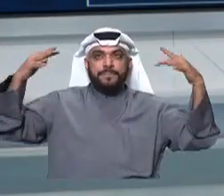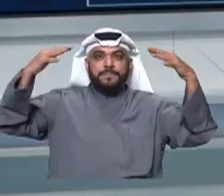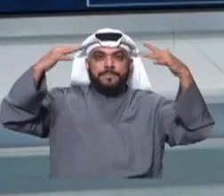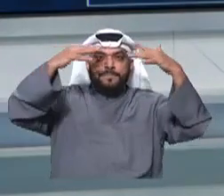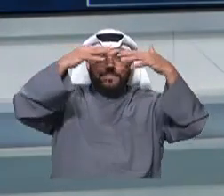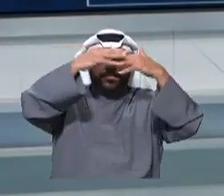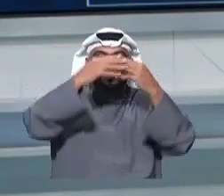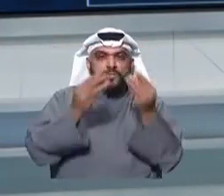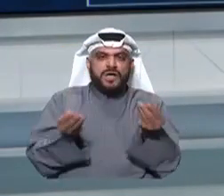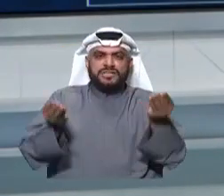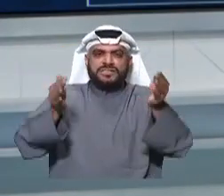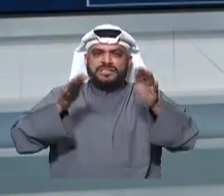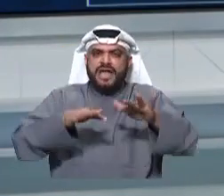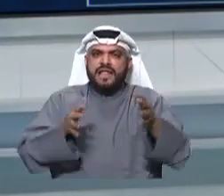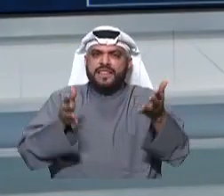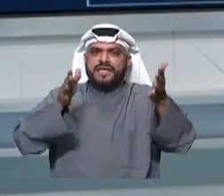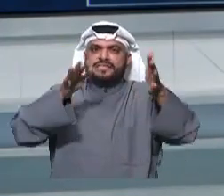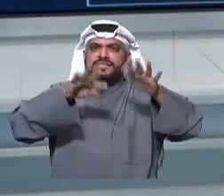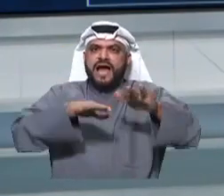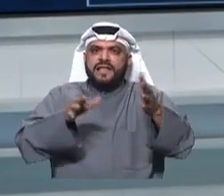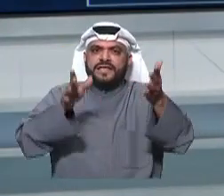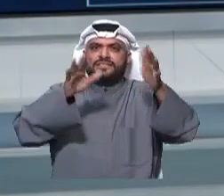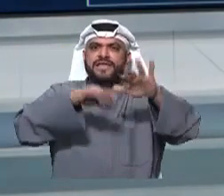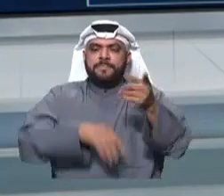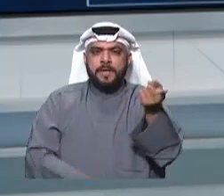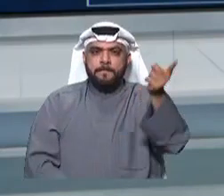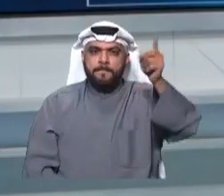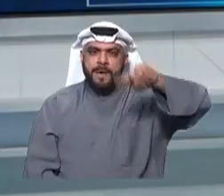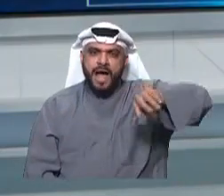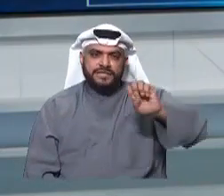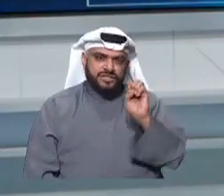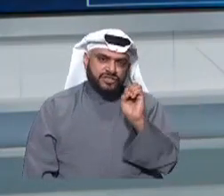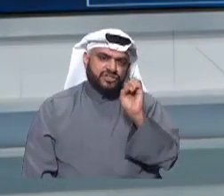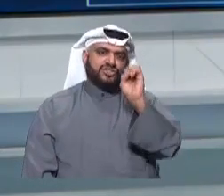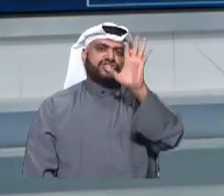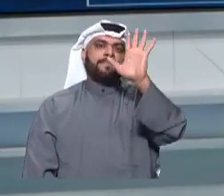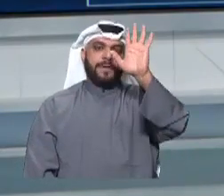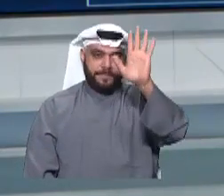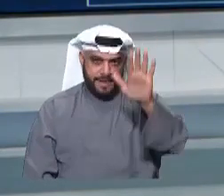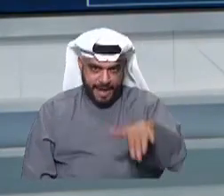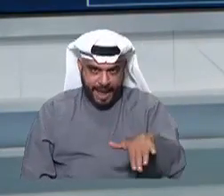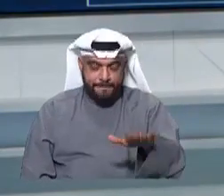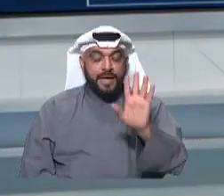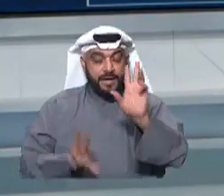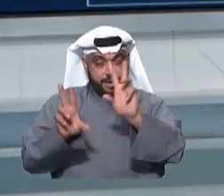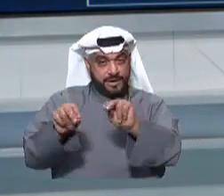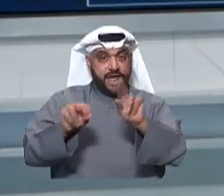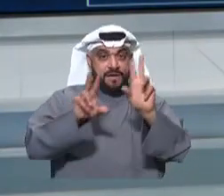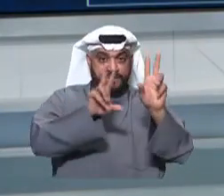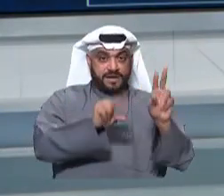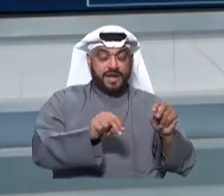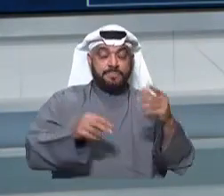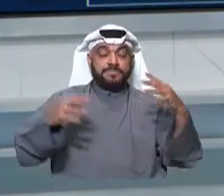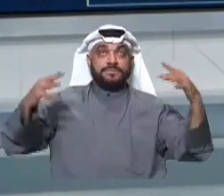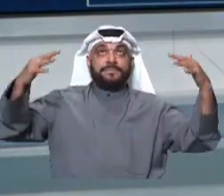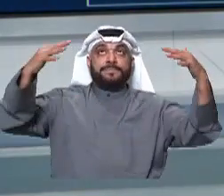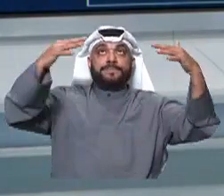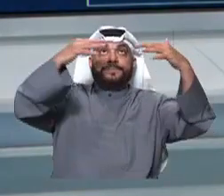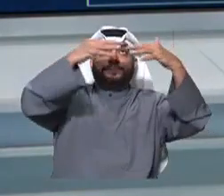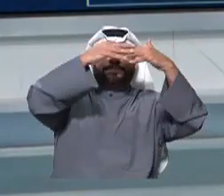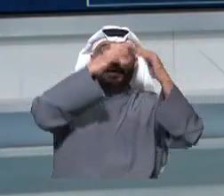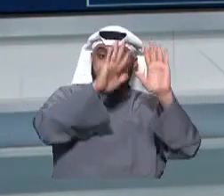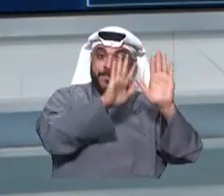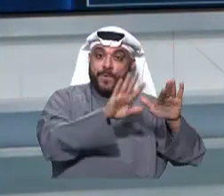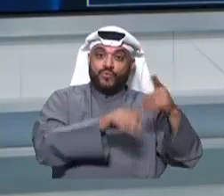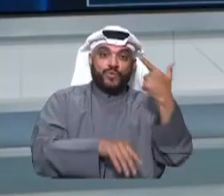تبدي تتكاثر السحب تدريجيا في صباح يوم الغد، وأيضا في منتصف يوم الغد راح تستمر معنا الأجواء غائمة إلى غائمة جزئيا،